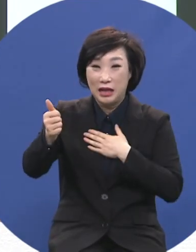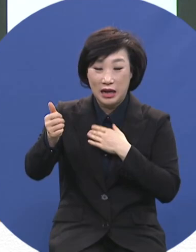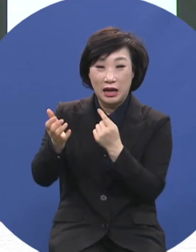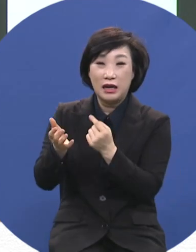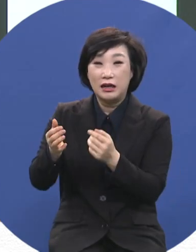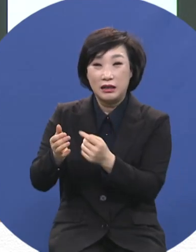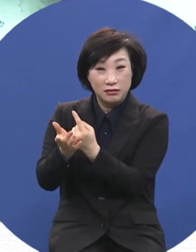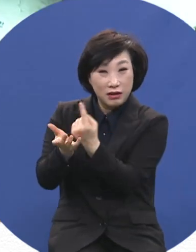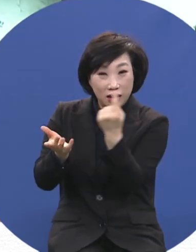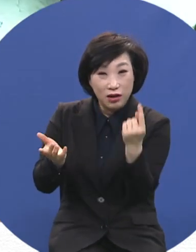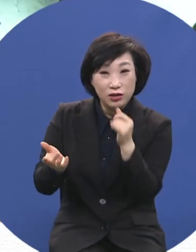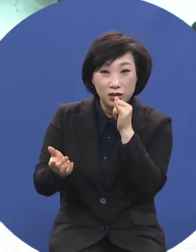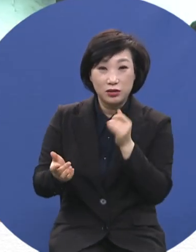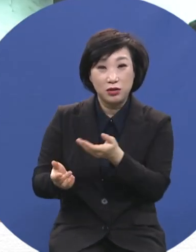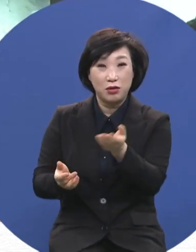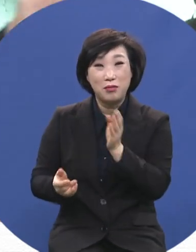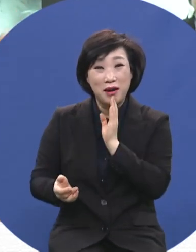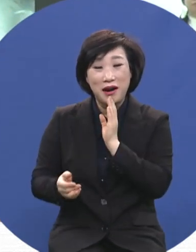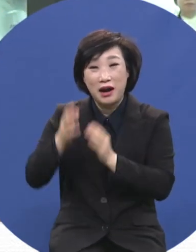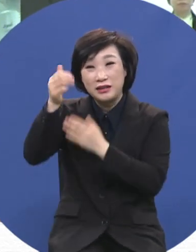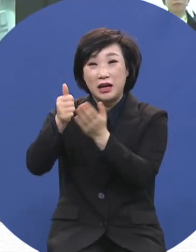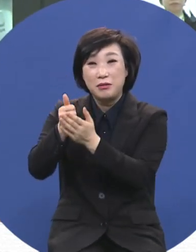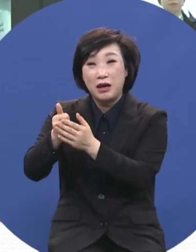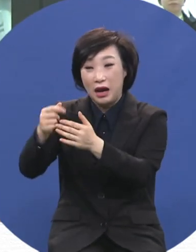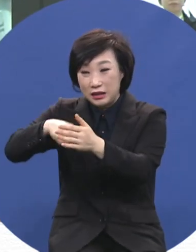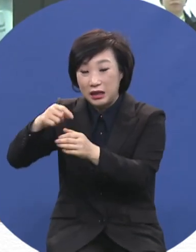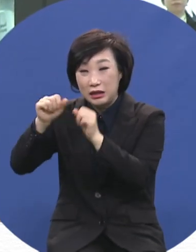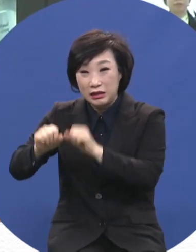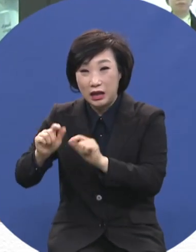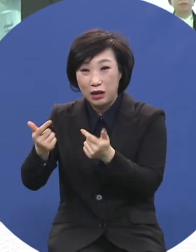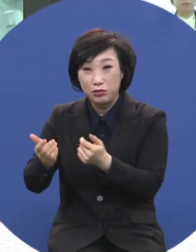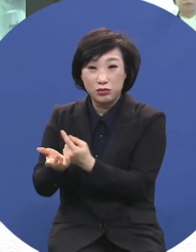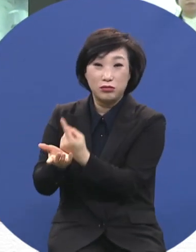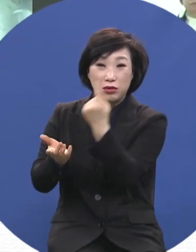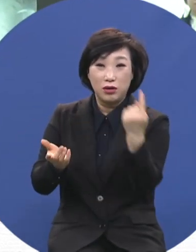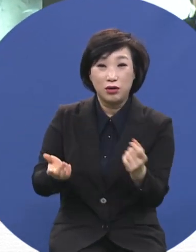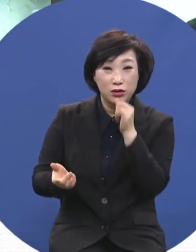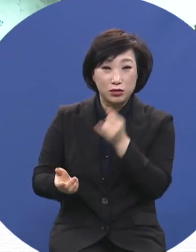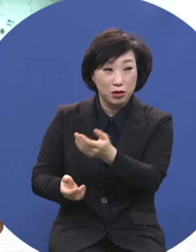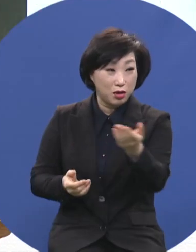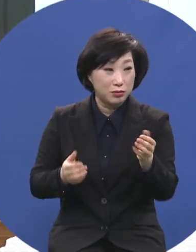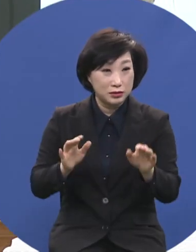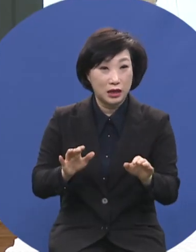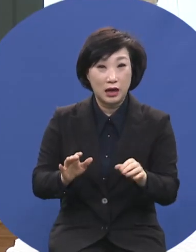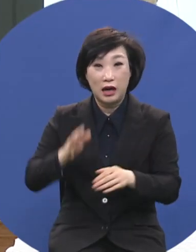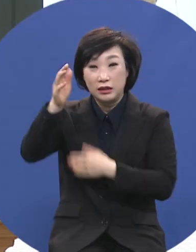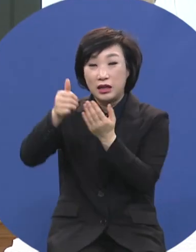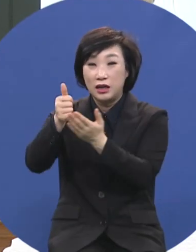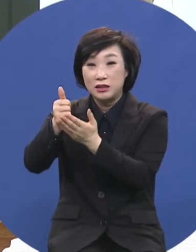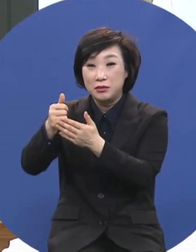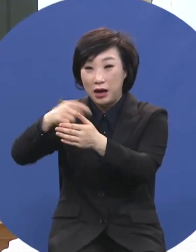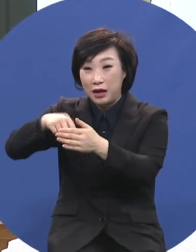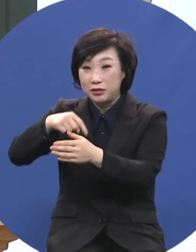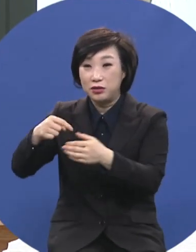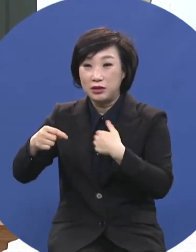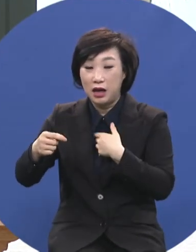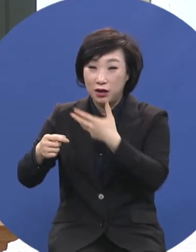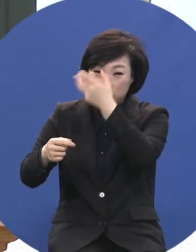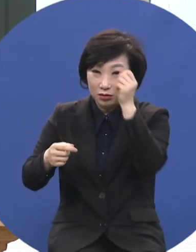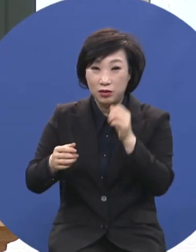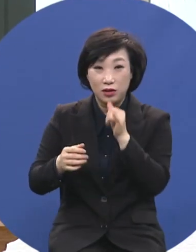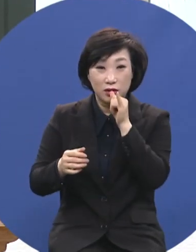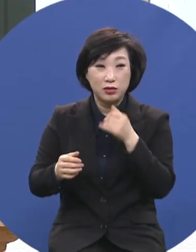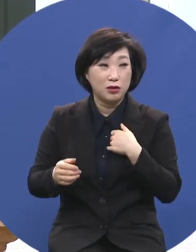소외시키고 스스로 하나님에게서 분리시키고 세상 말로 하나님에게서 스스로 자기를 돌아서게